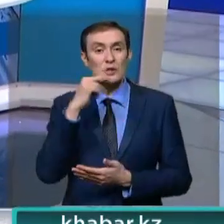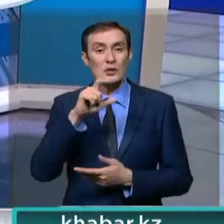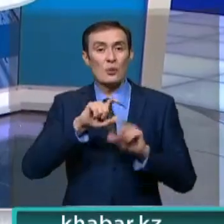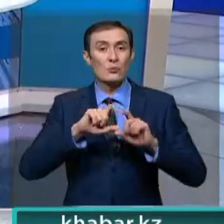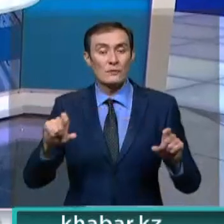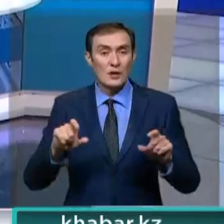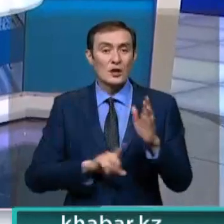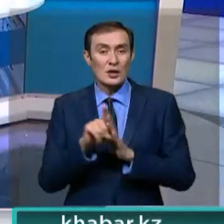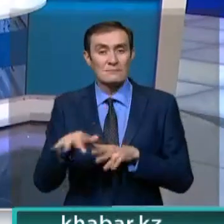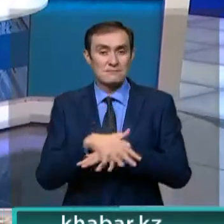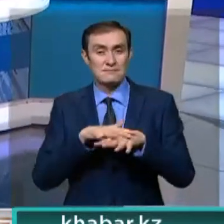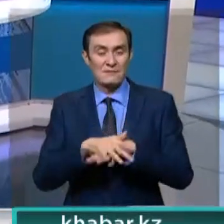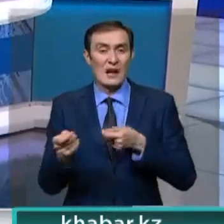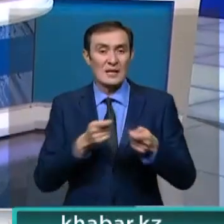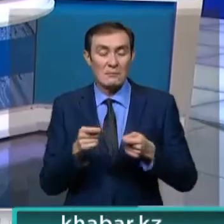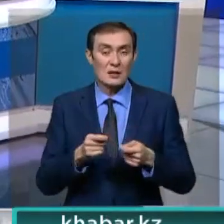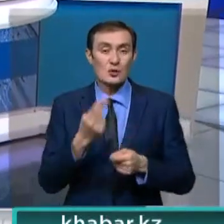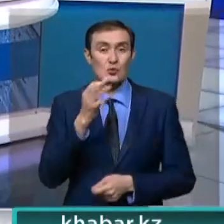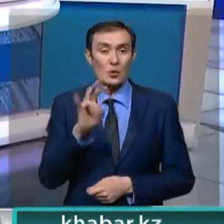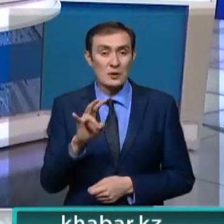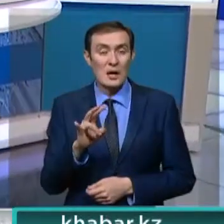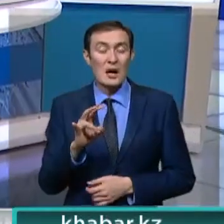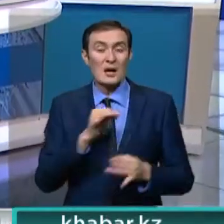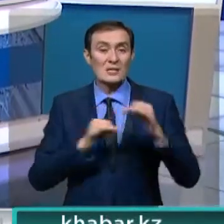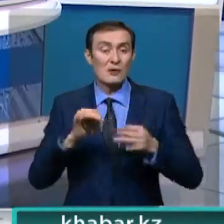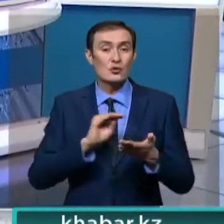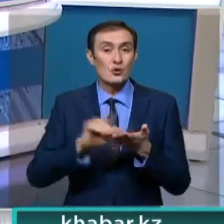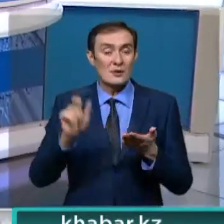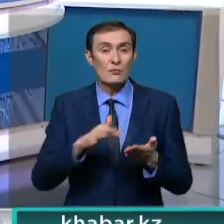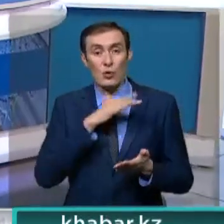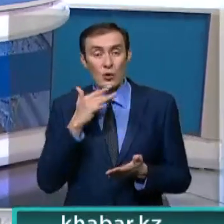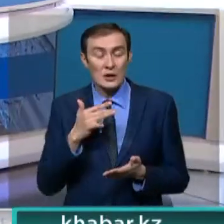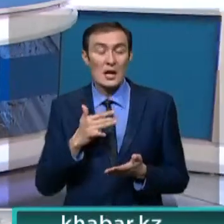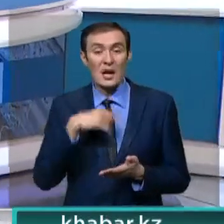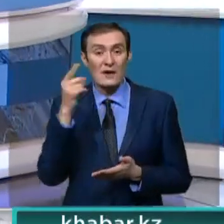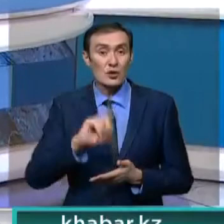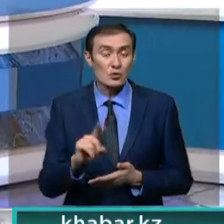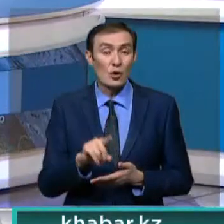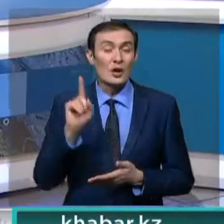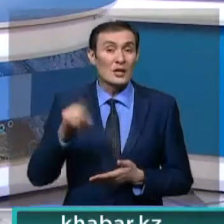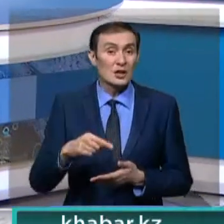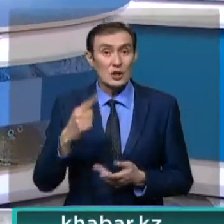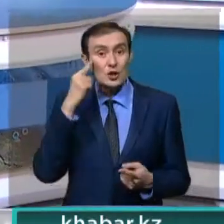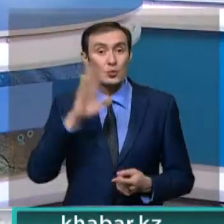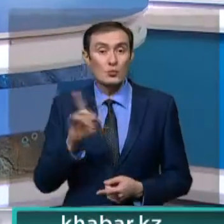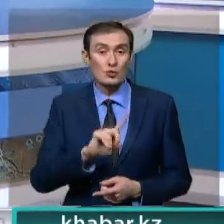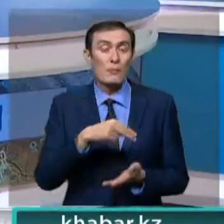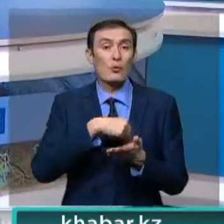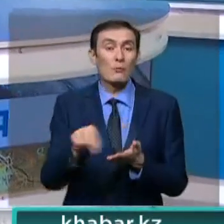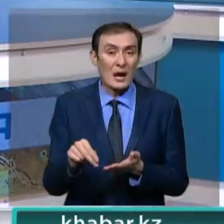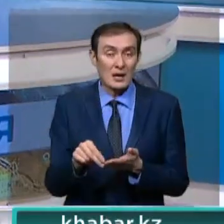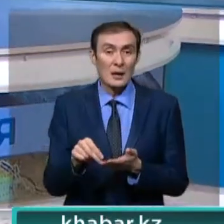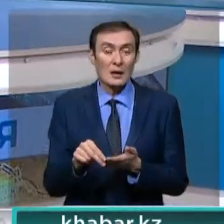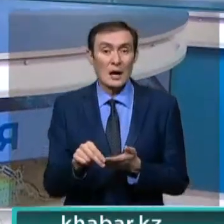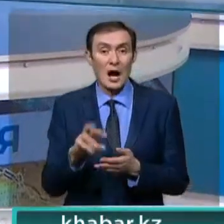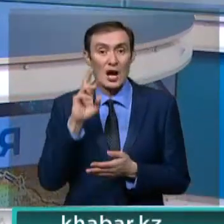учете, штурмовали сегодня акиматы и спеццоны. Разговаривая с журналистами, многие из них подчеркивали, что даже не подозревали, что покупали кота в